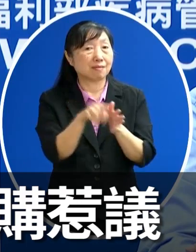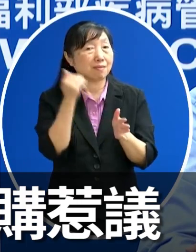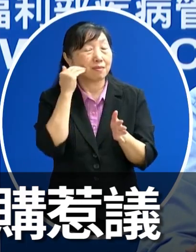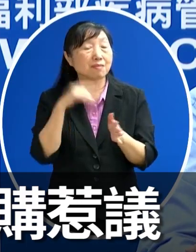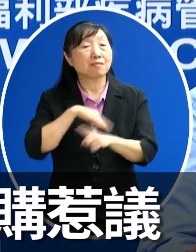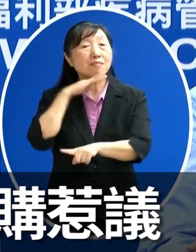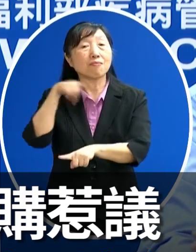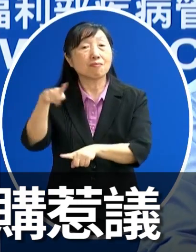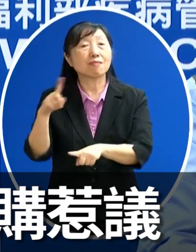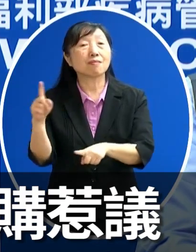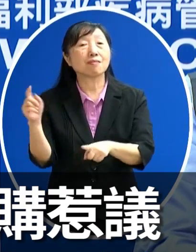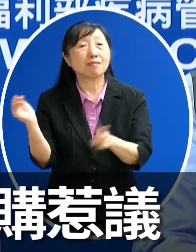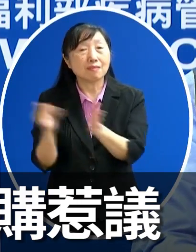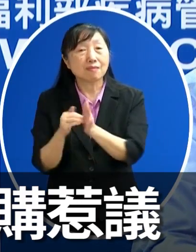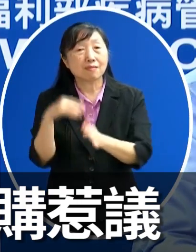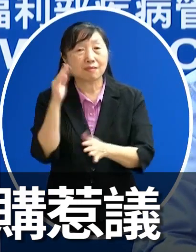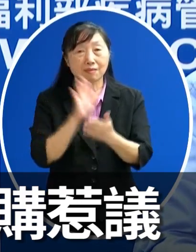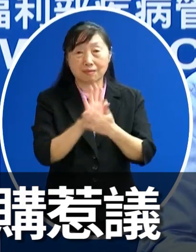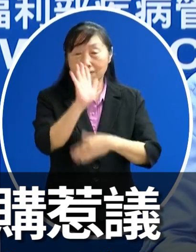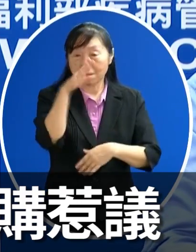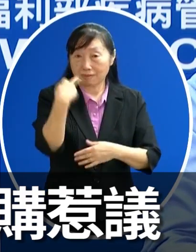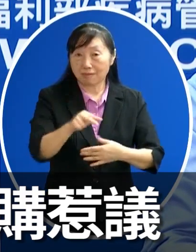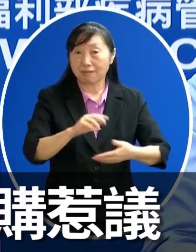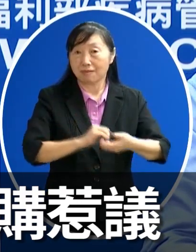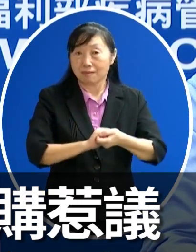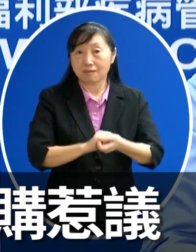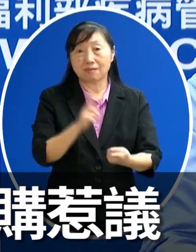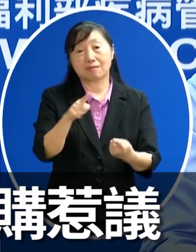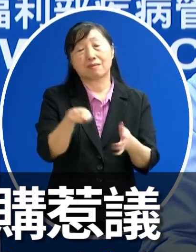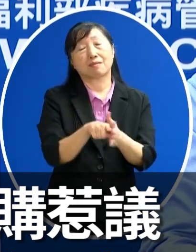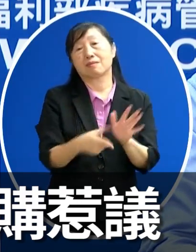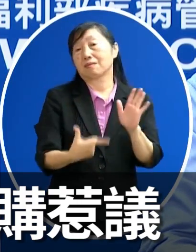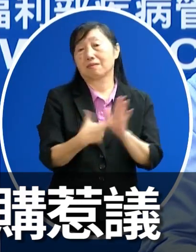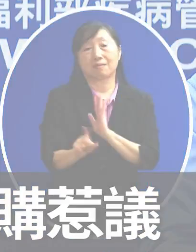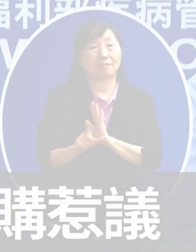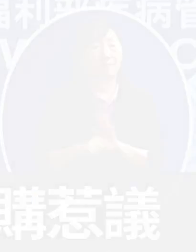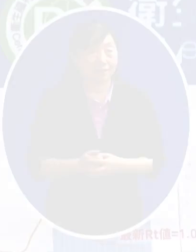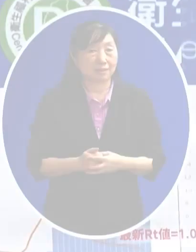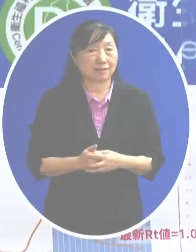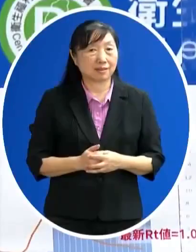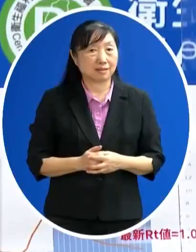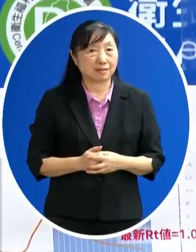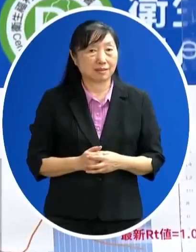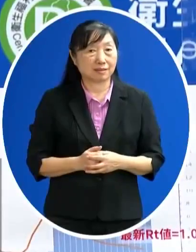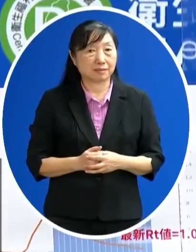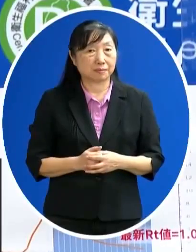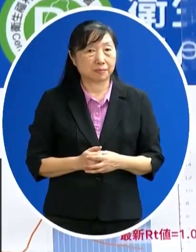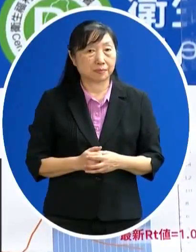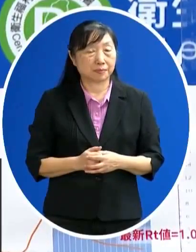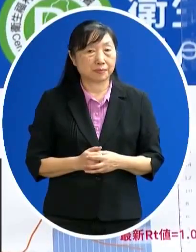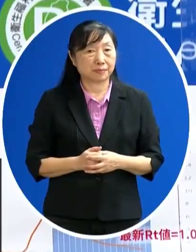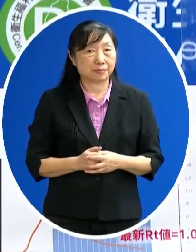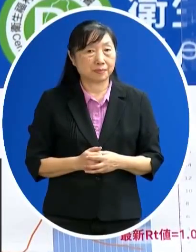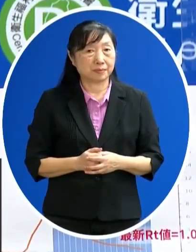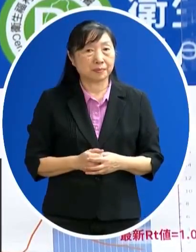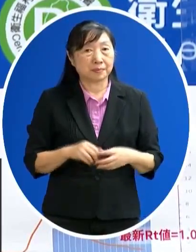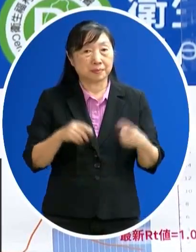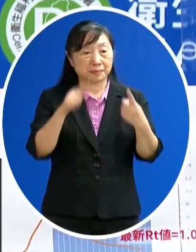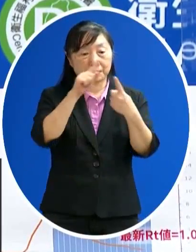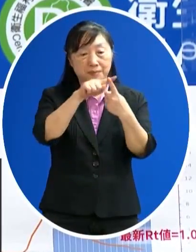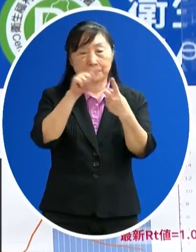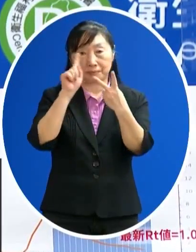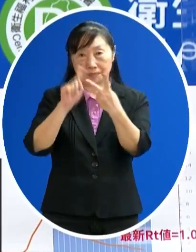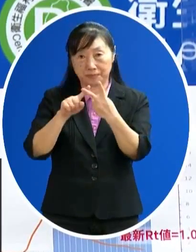完毕之后才来做决定，那恐怕都缓不济急了哈。就是说以这个做一二